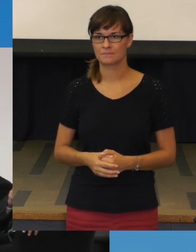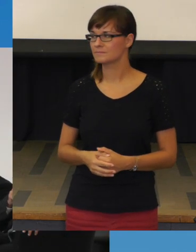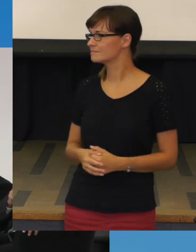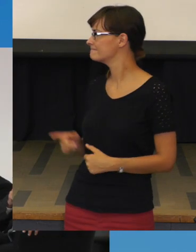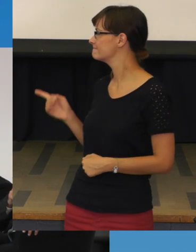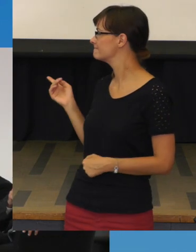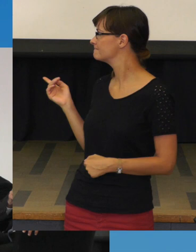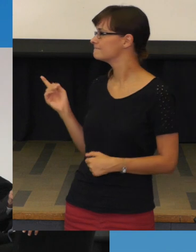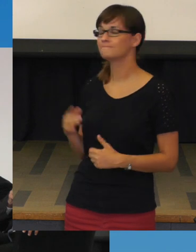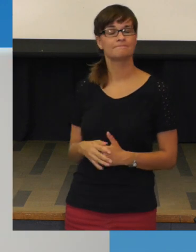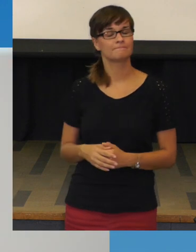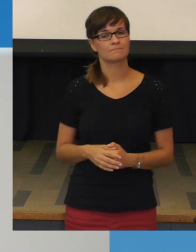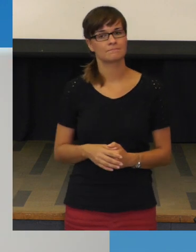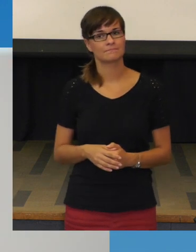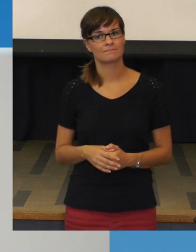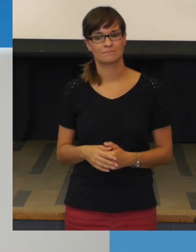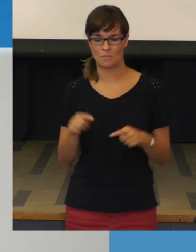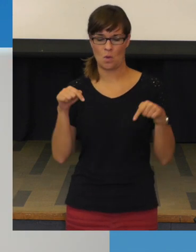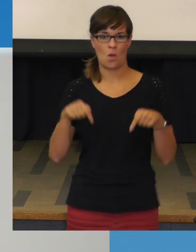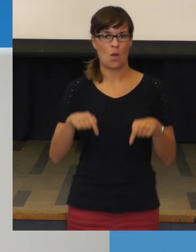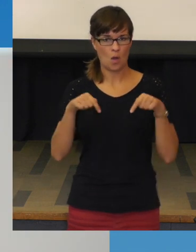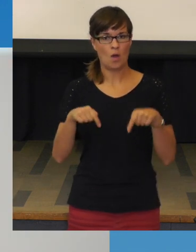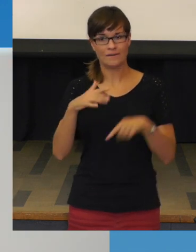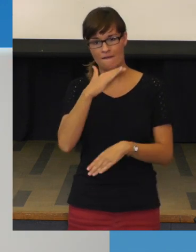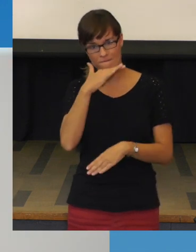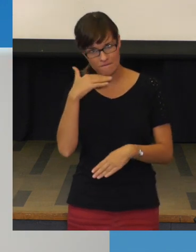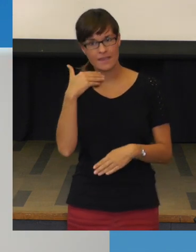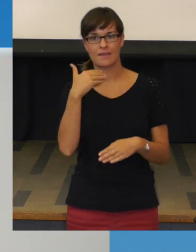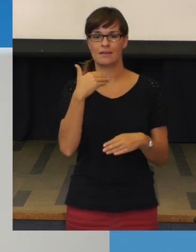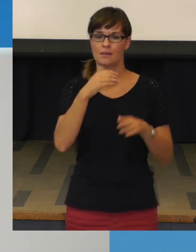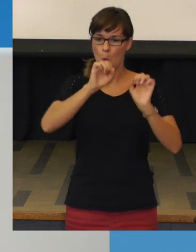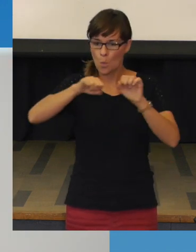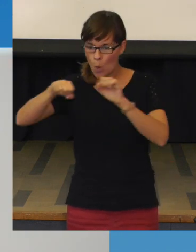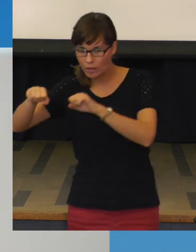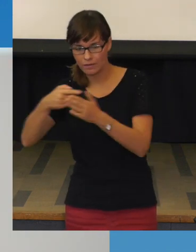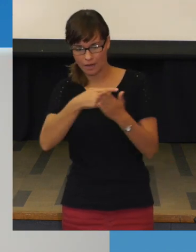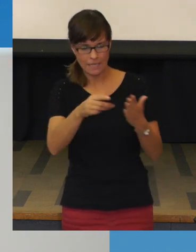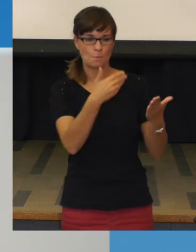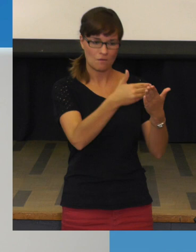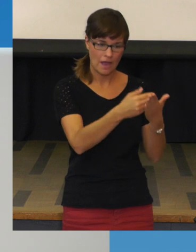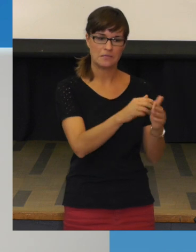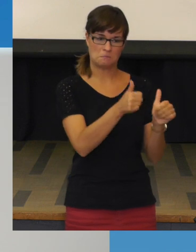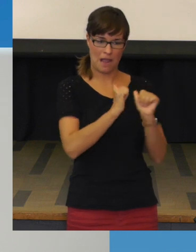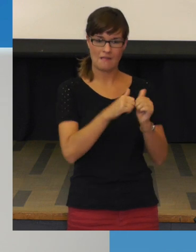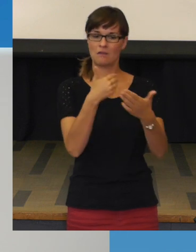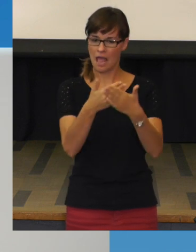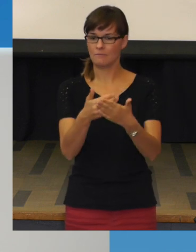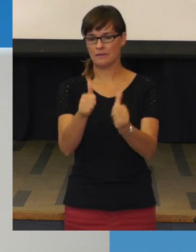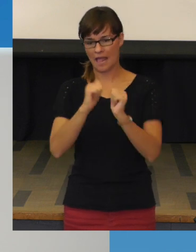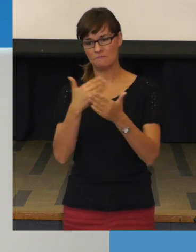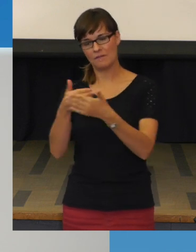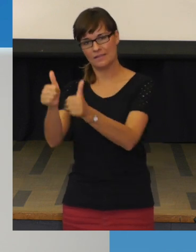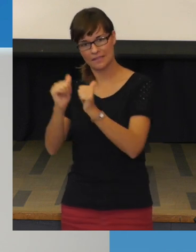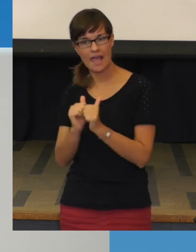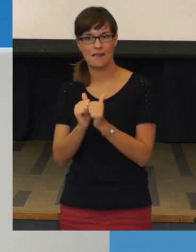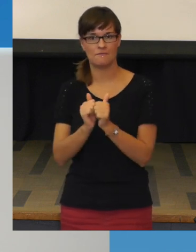Grundsätzlich muss man sagen, dass wir heutzutage sehr viele bewiesene Möglichkeiten haben, um auf den Progress und die